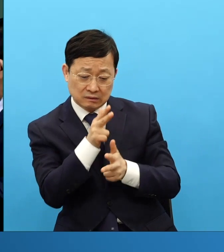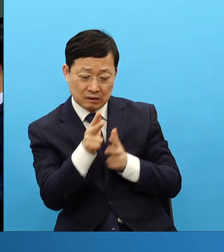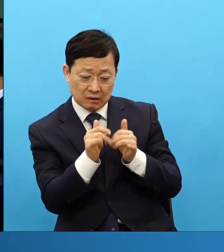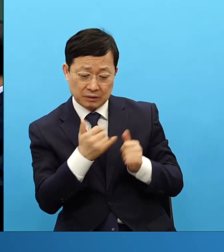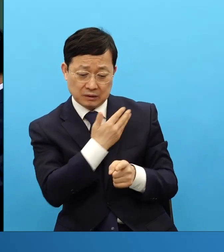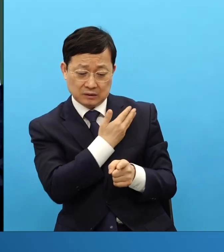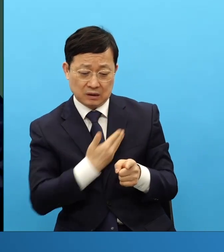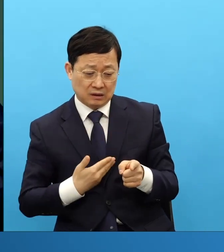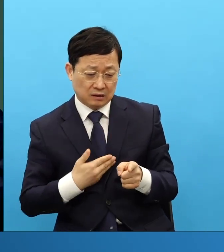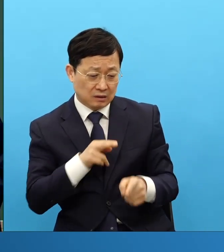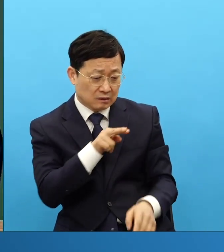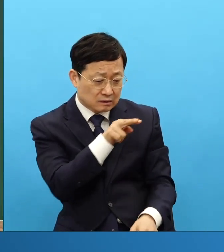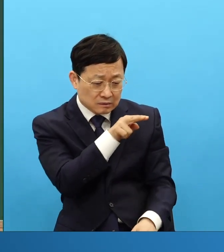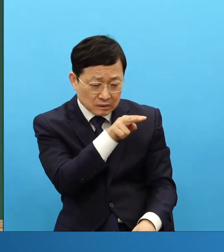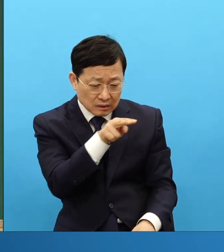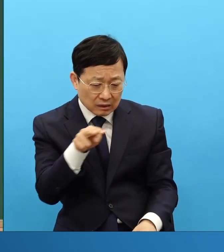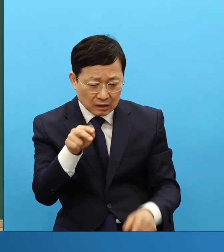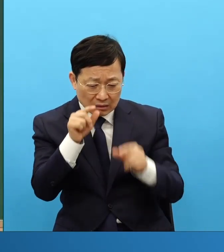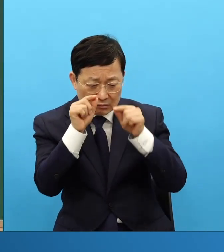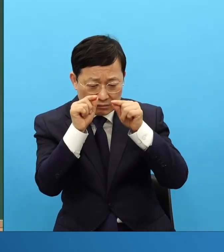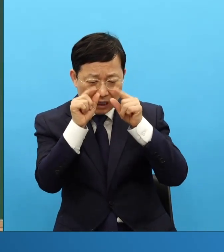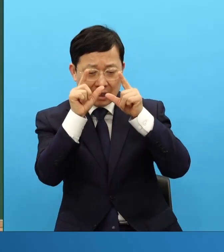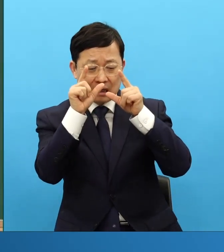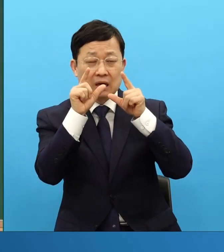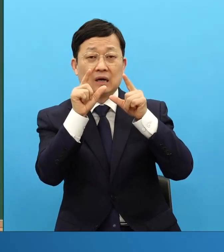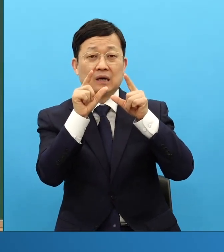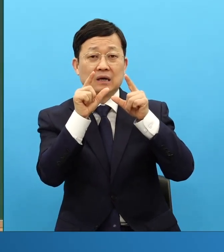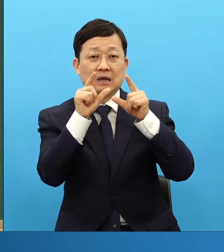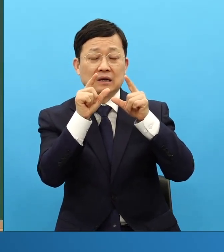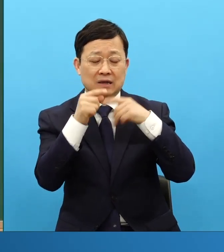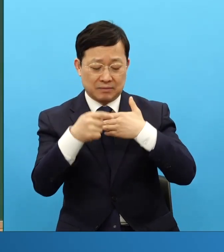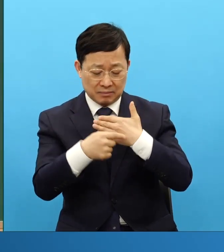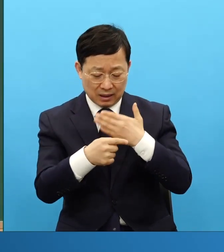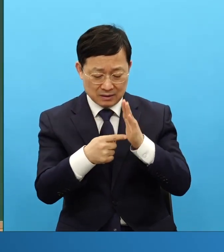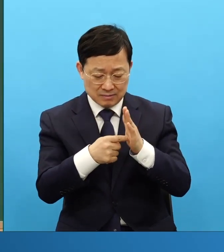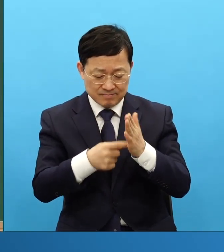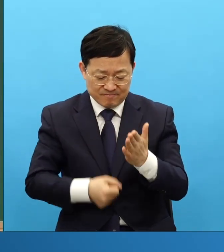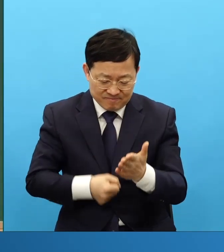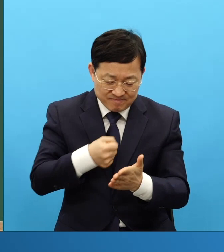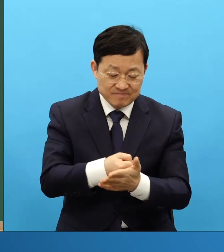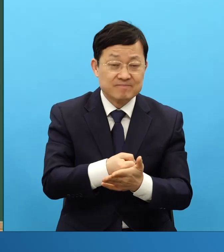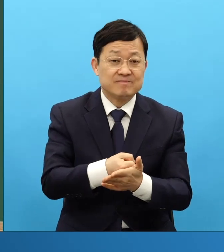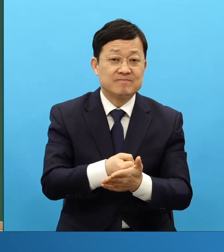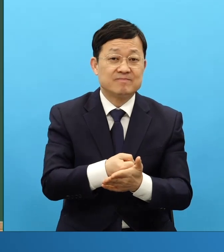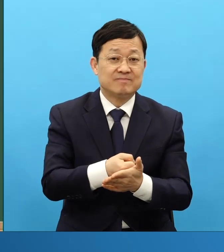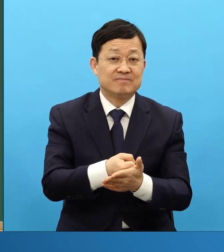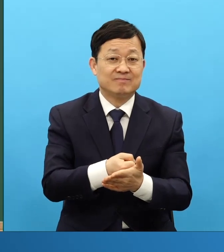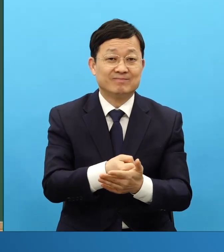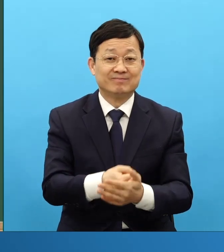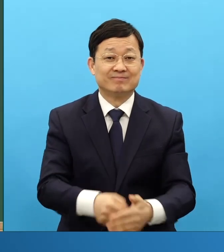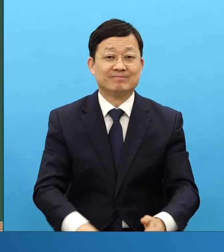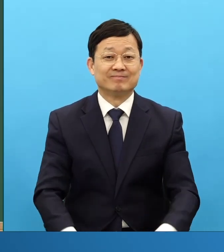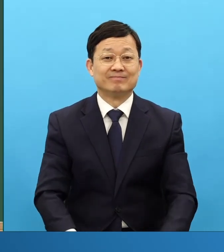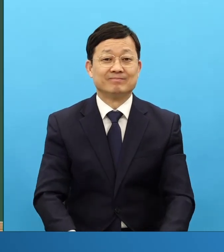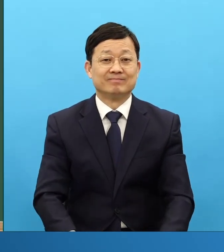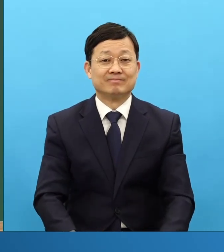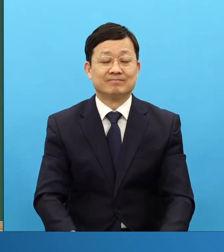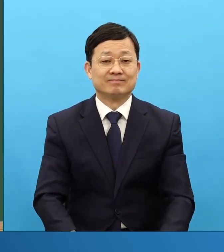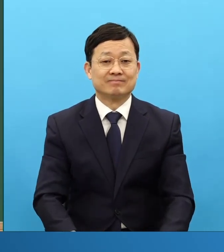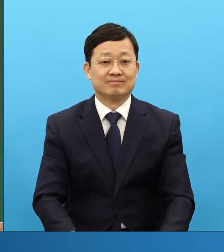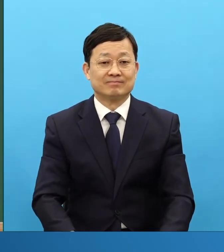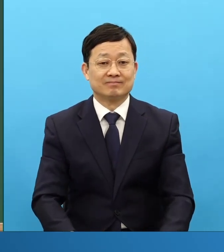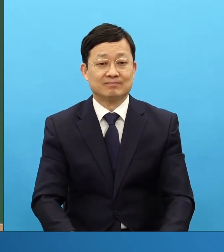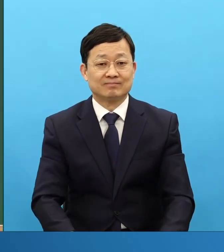business people in Babylon knew. 그래서 뜻을 정했다 그랬죠. That's why they resolved in their hearts. 자, 뭘